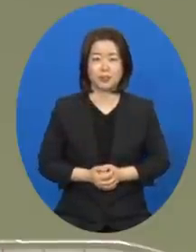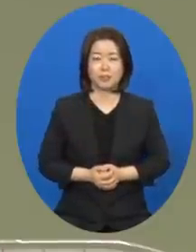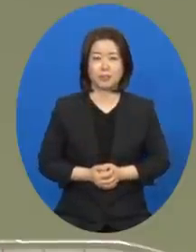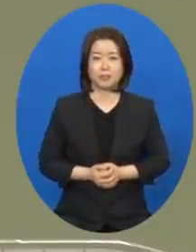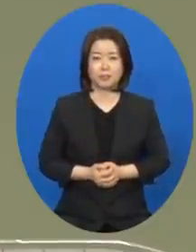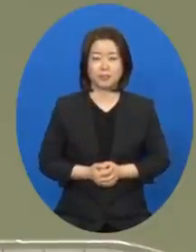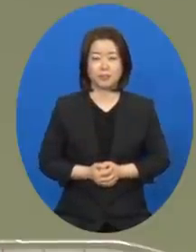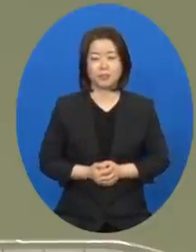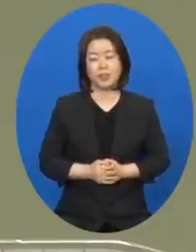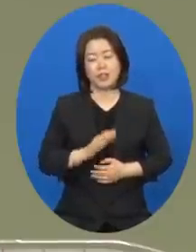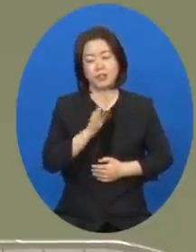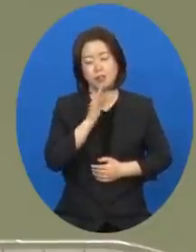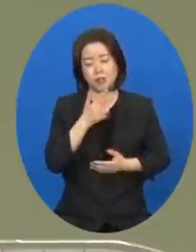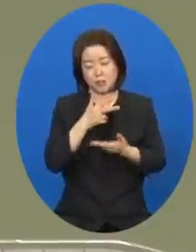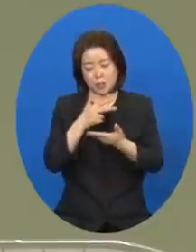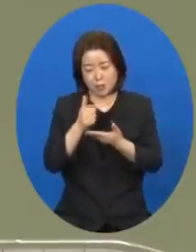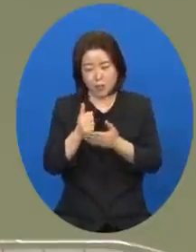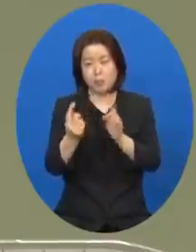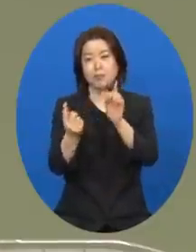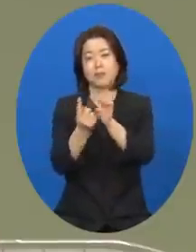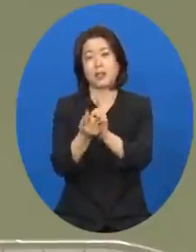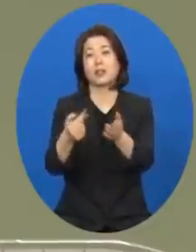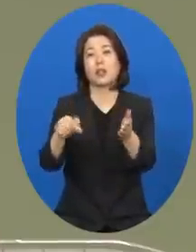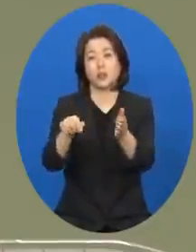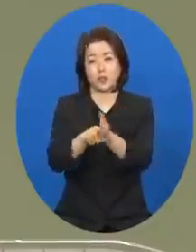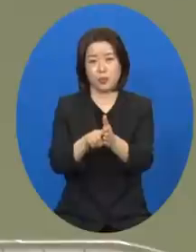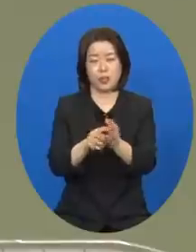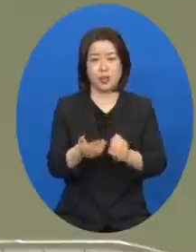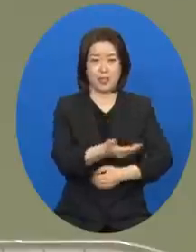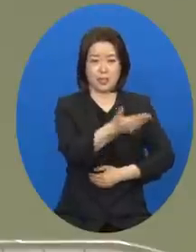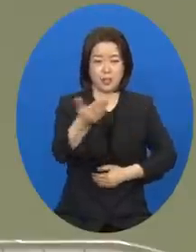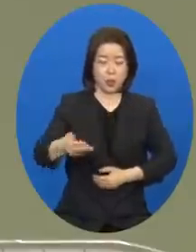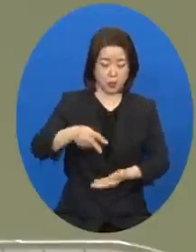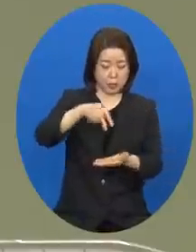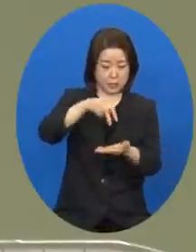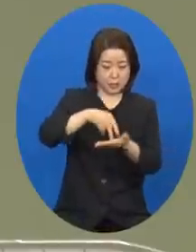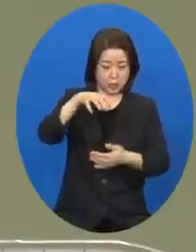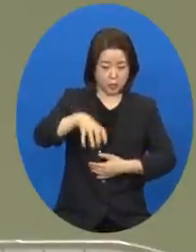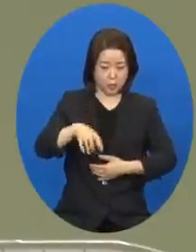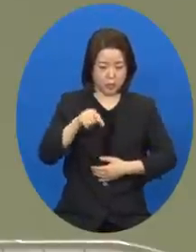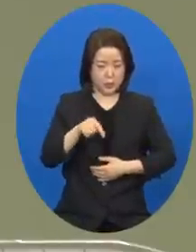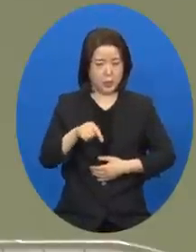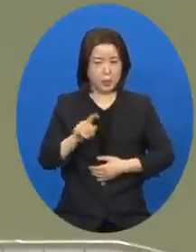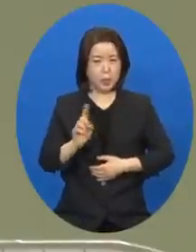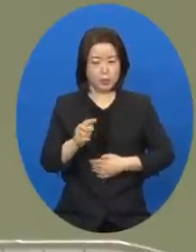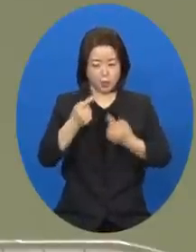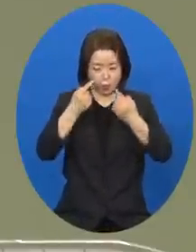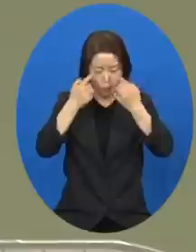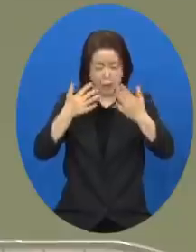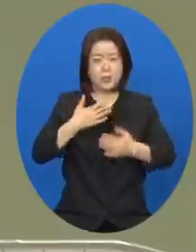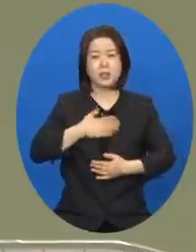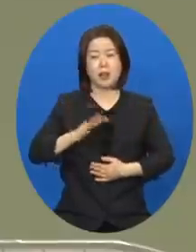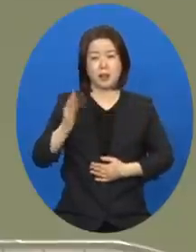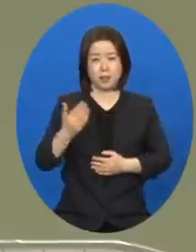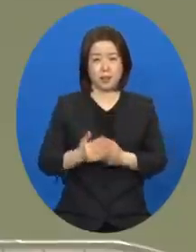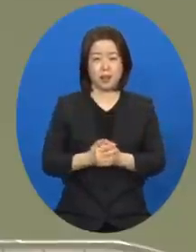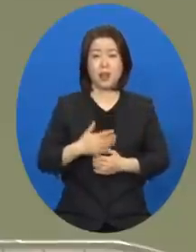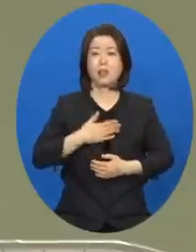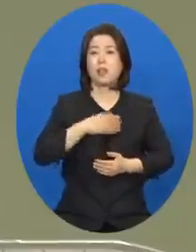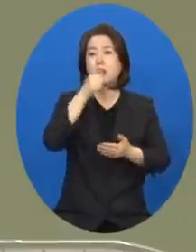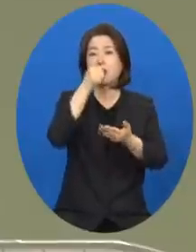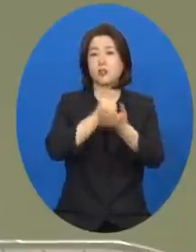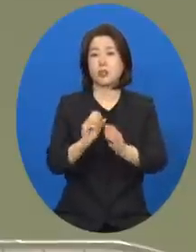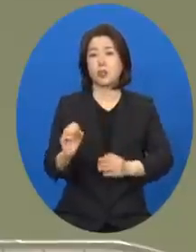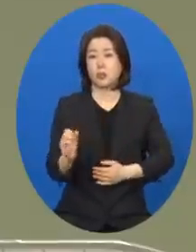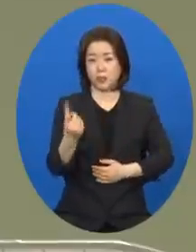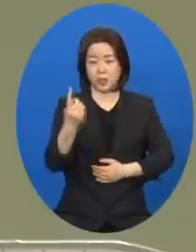정말 주님을 만나려면 여러분이 서 있는 자리가 정확해야 합니다. 내 죄로 인하여